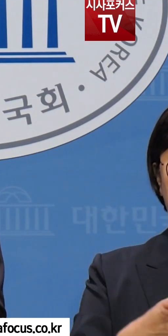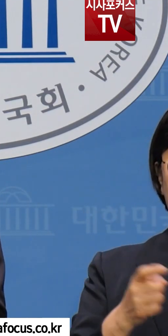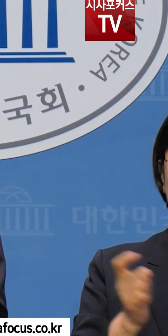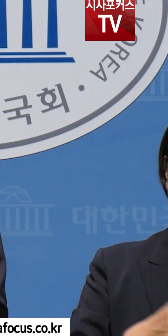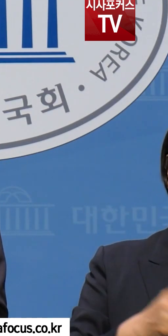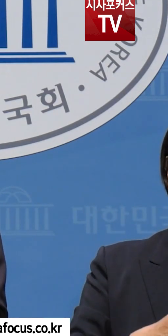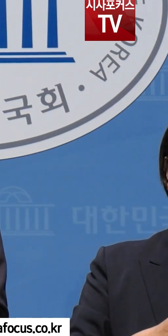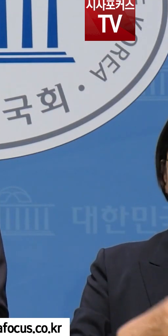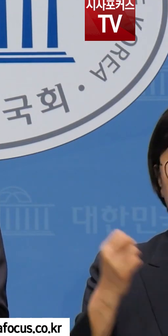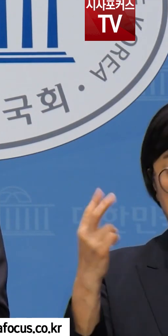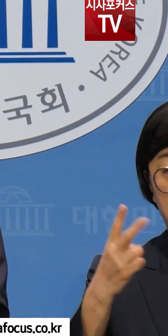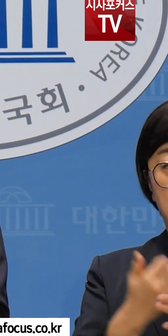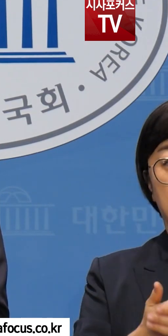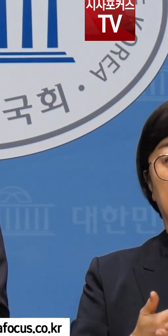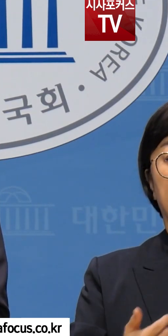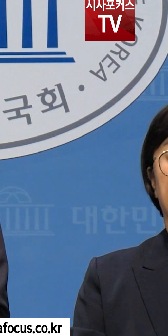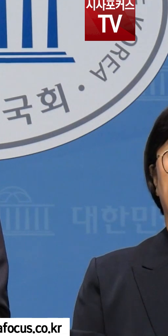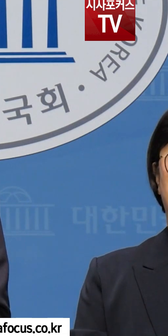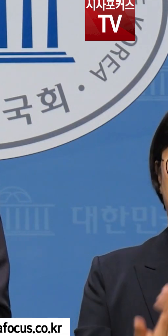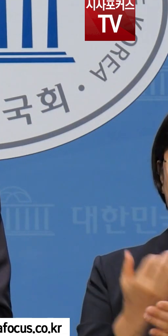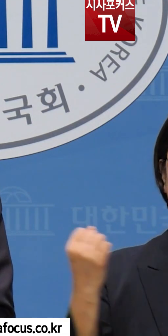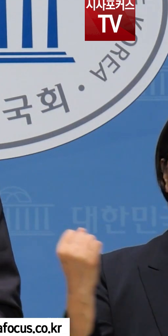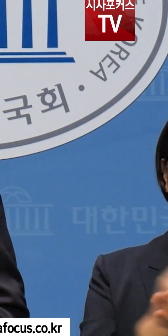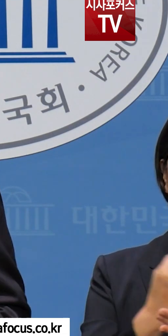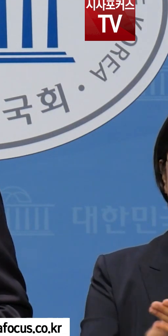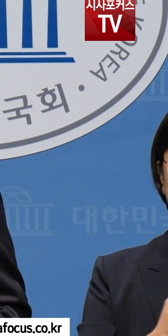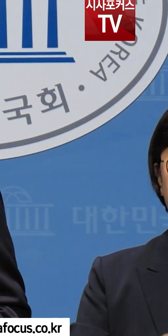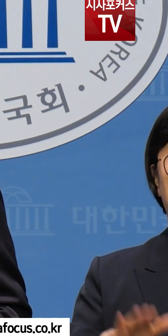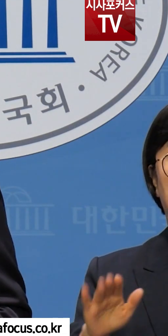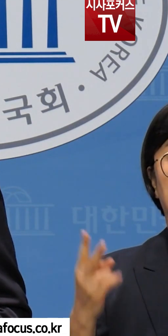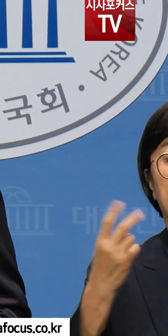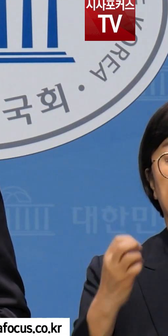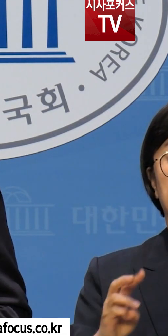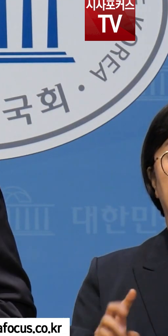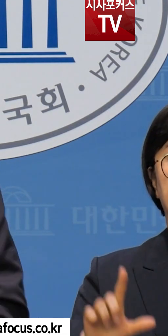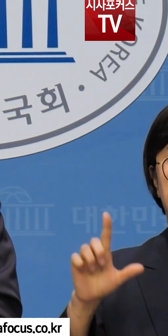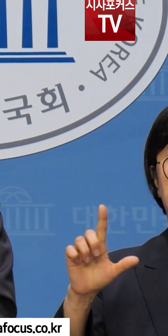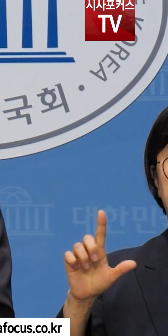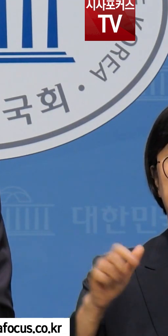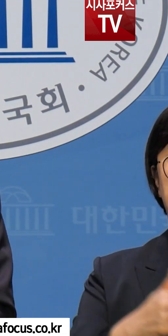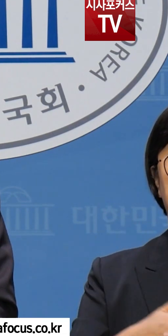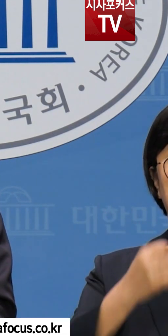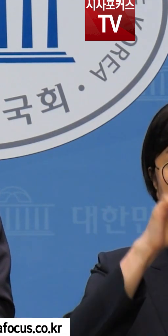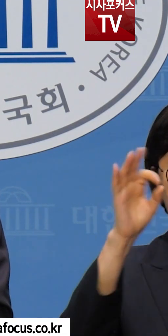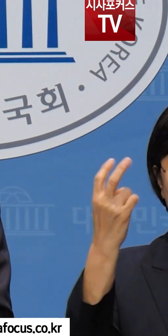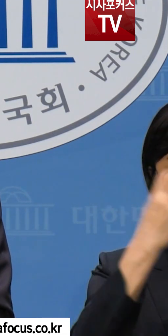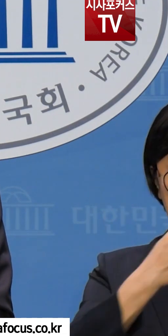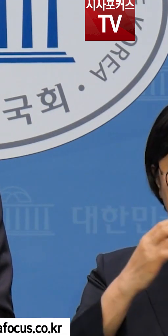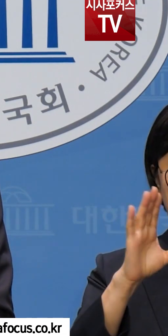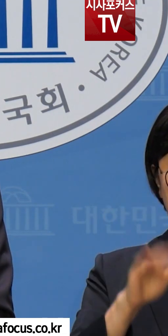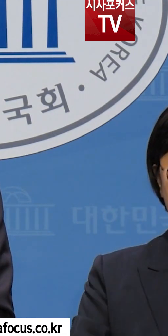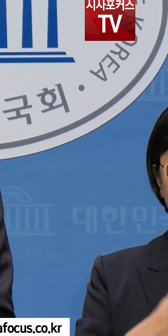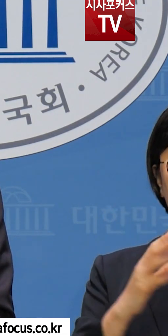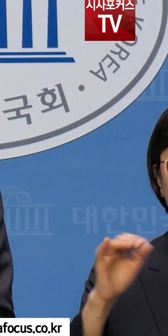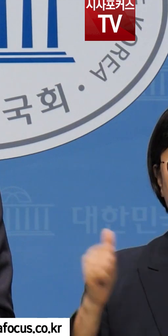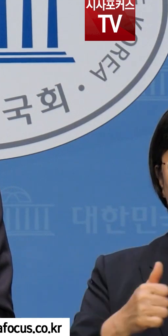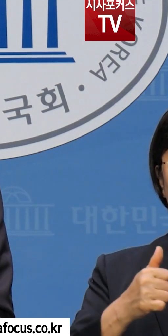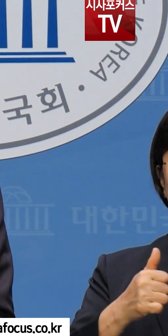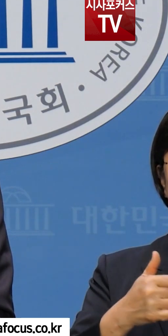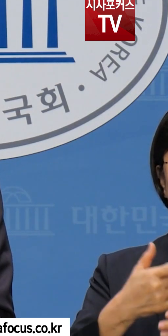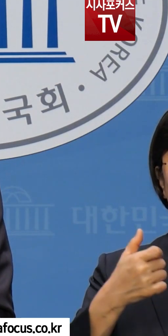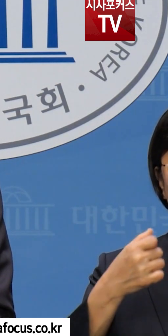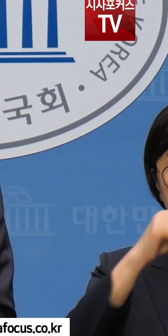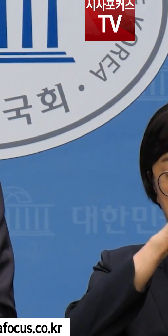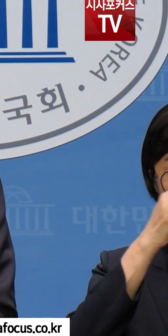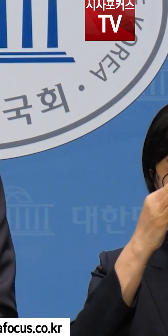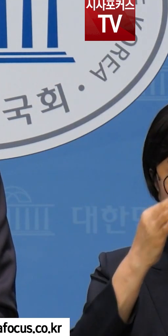상황이 참으로 통탄할 일입니다. 저는 2023년 예산심사 과정에서 국회